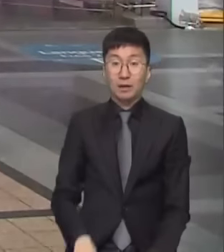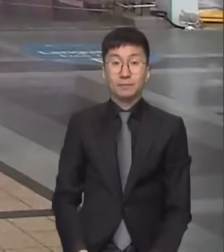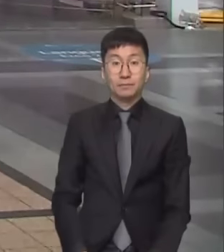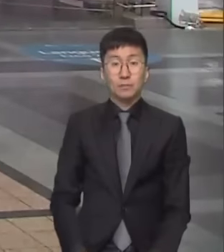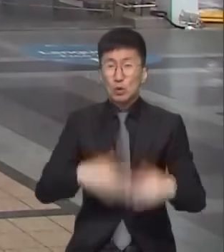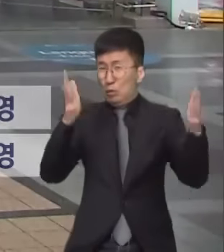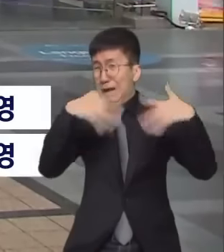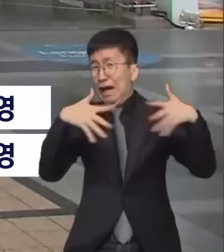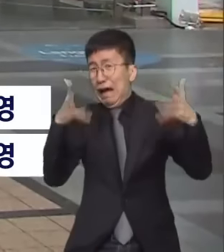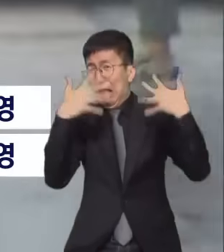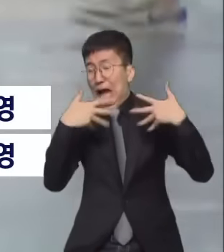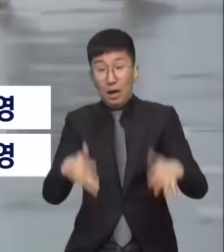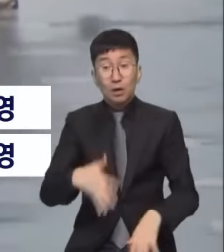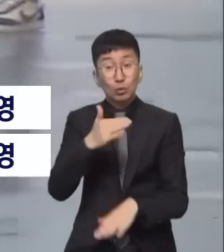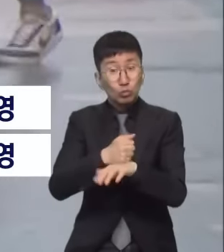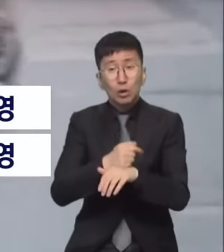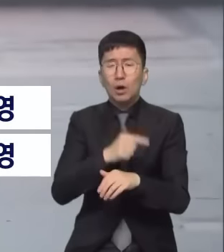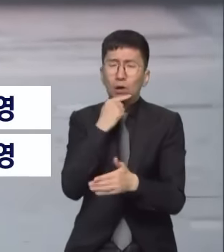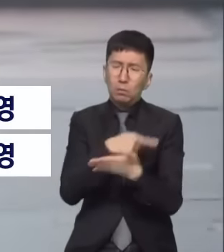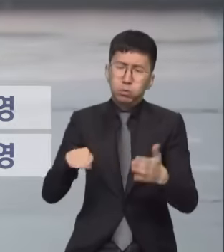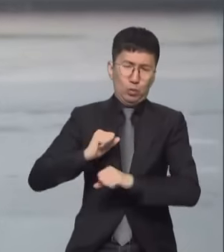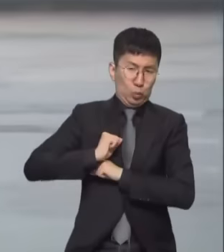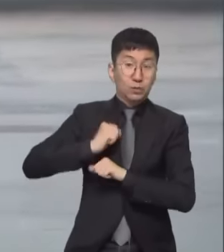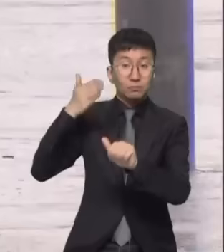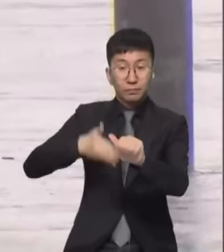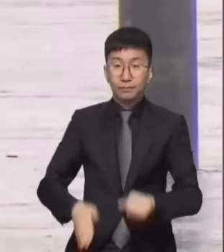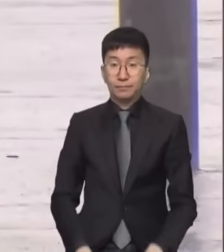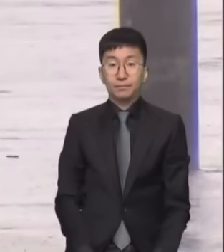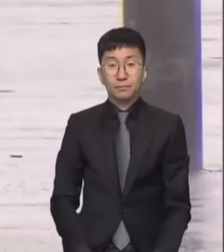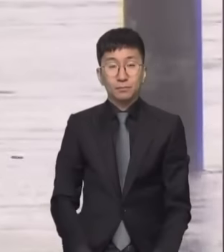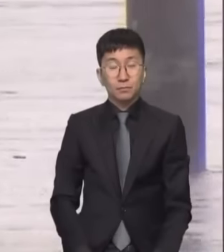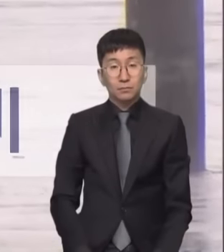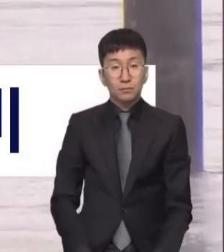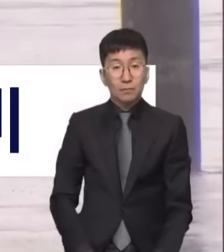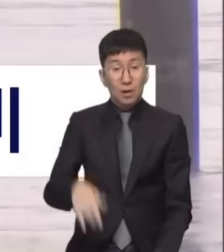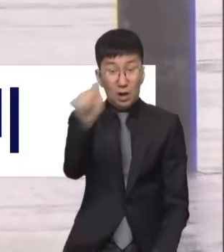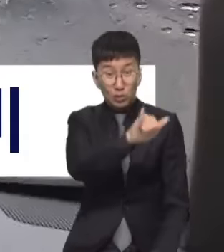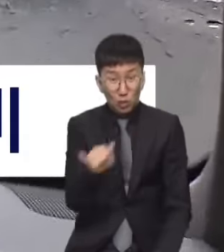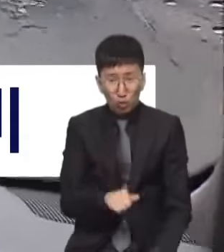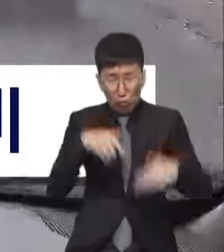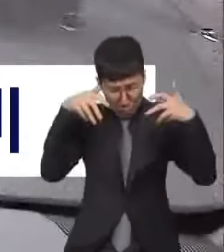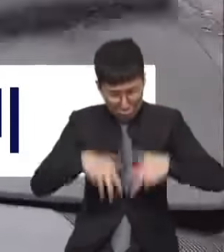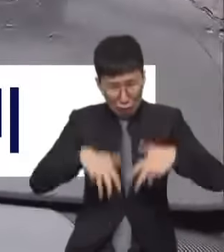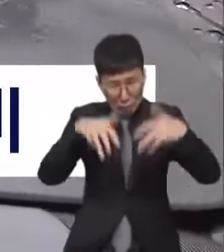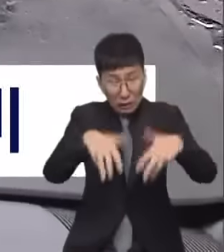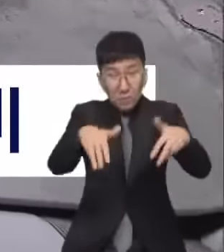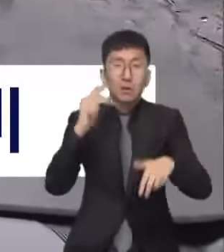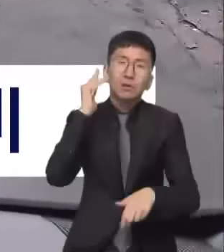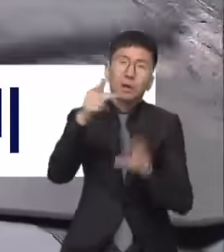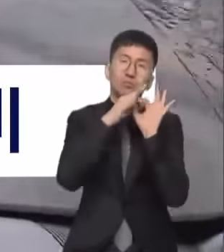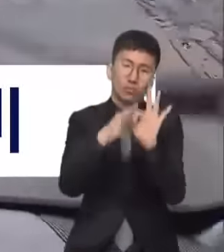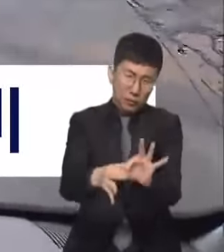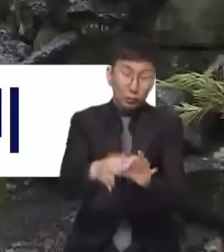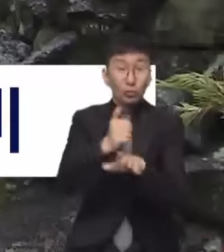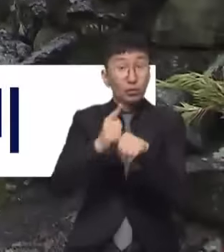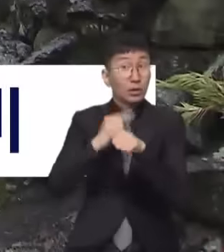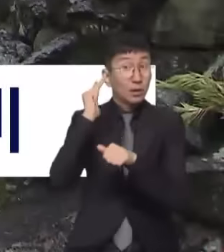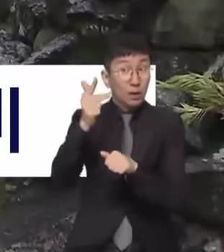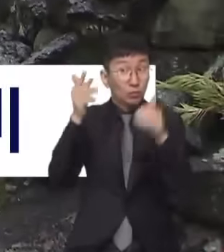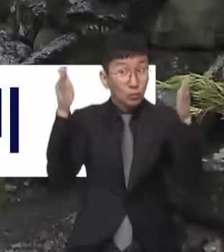바람도 강해져 강풍 피해도 우려되고 있습니다. 장마전선은 다음 주에도 한반도를 오르내릴 것으로 보여 기상청은 다음 주 내내